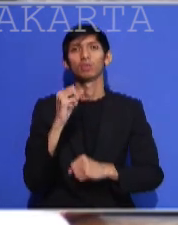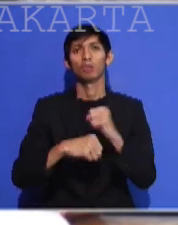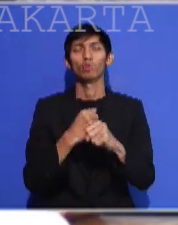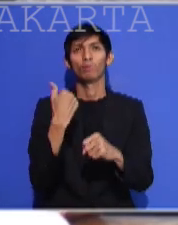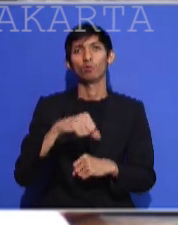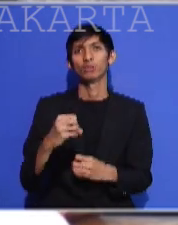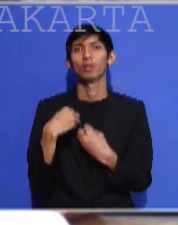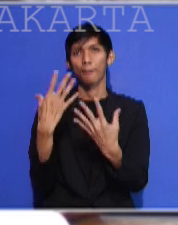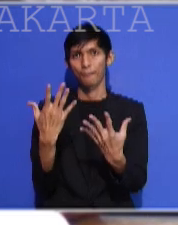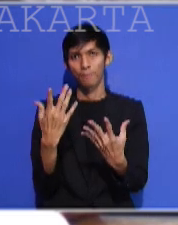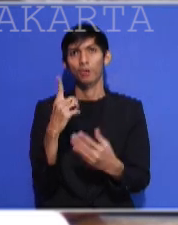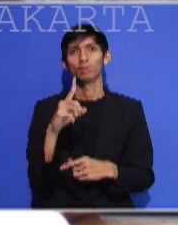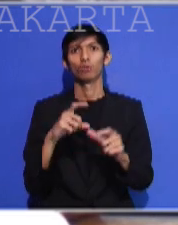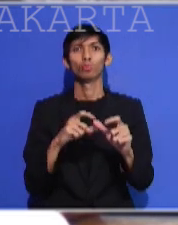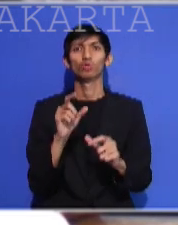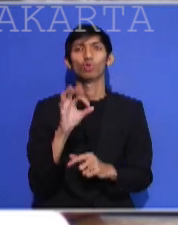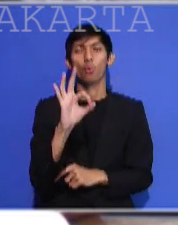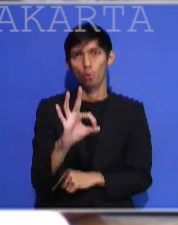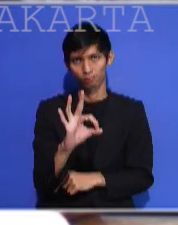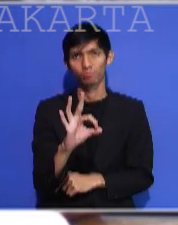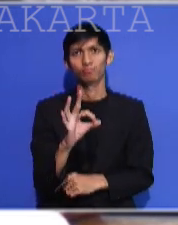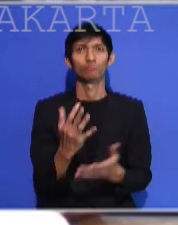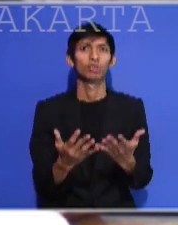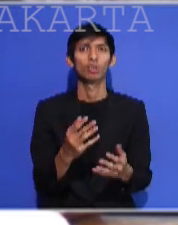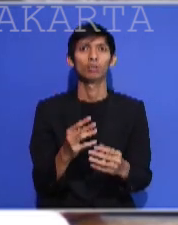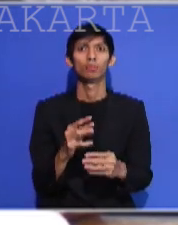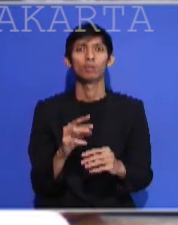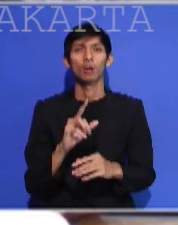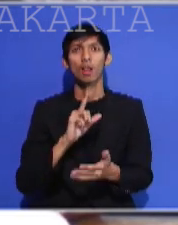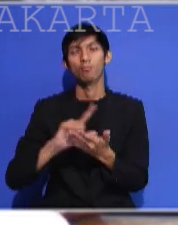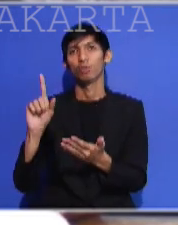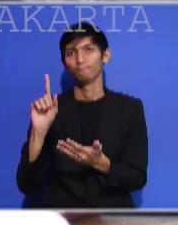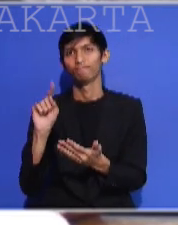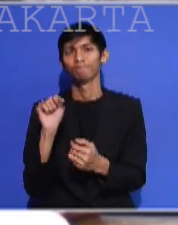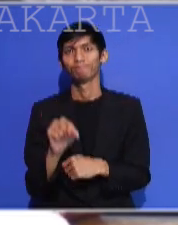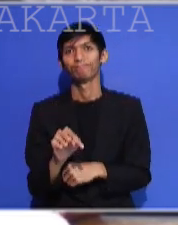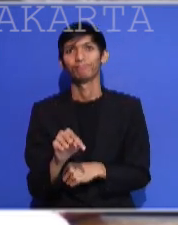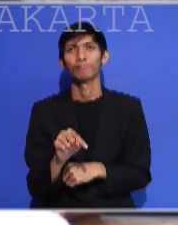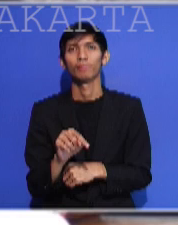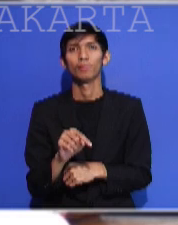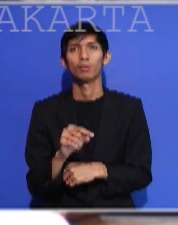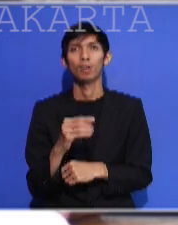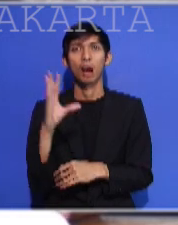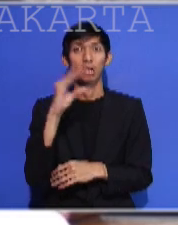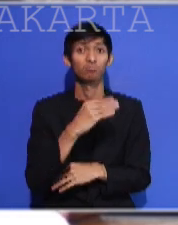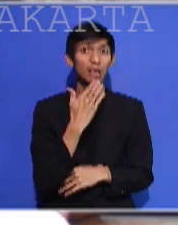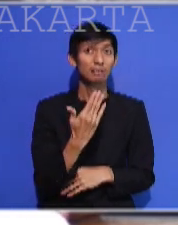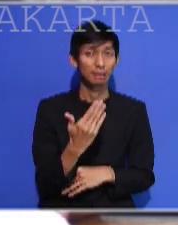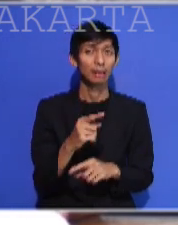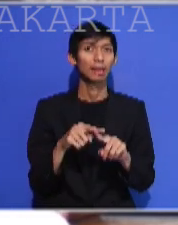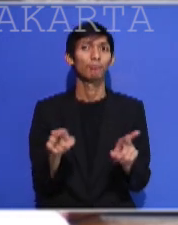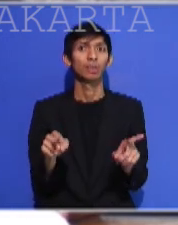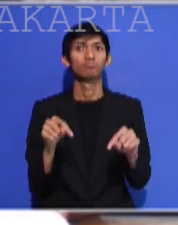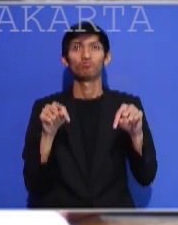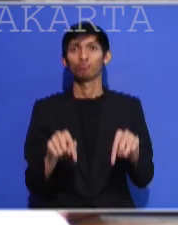Muharam atau sat Suro meski nampak jauh lebih ramai dibanding hari biasa namun tren kunjungan wisata puncak